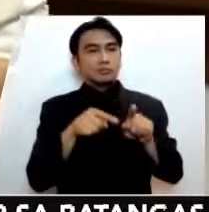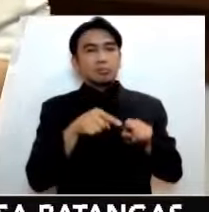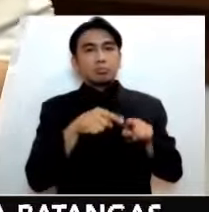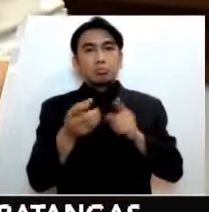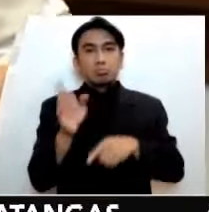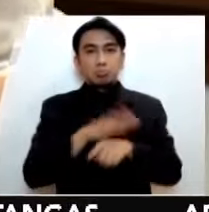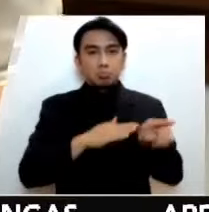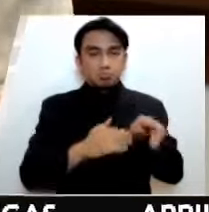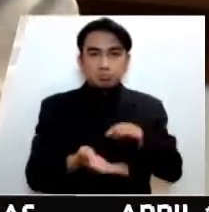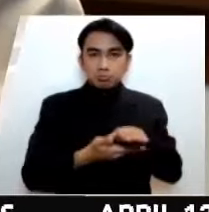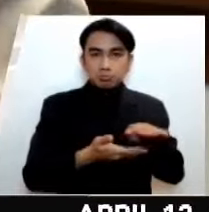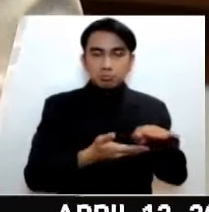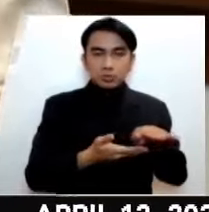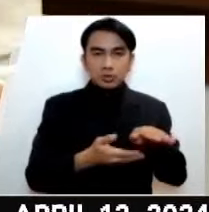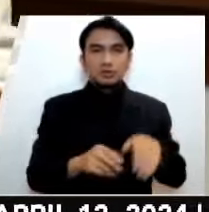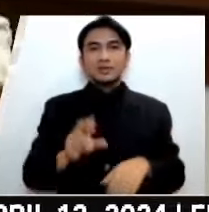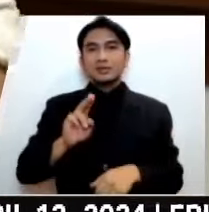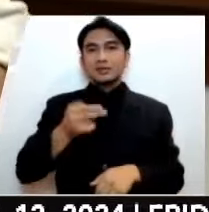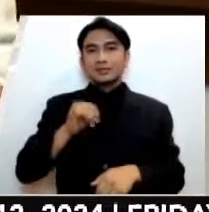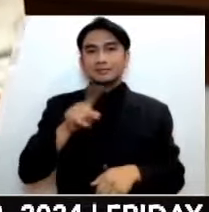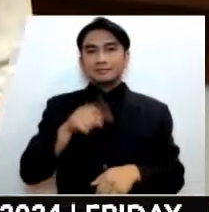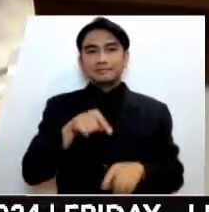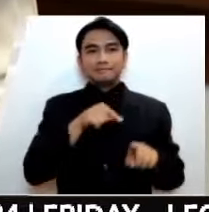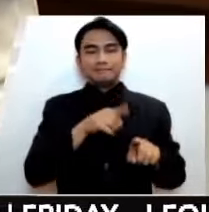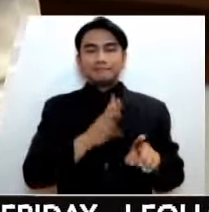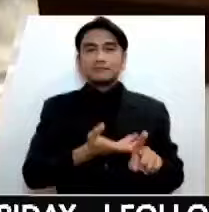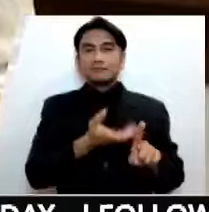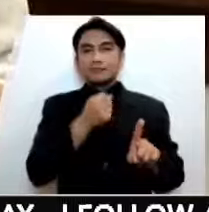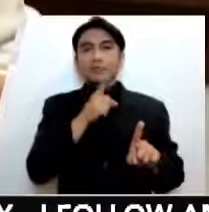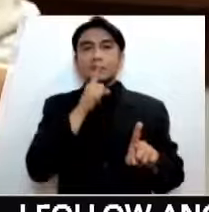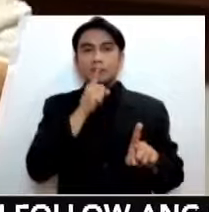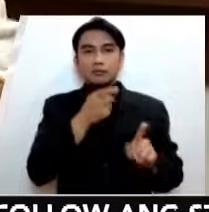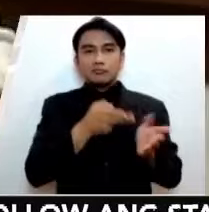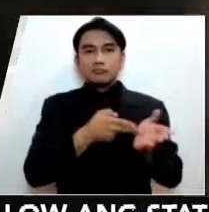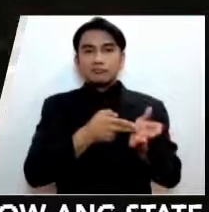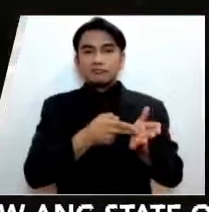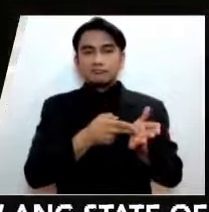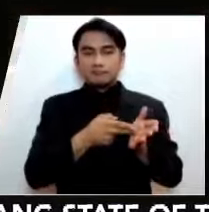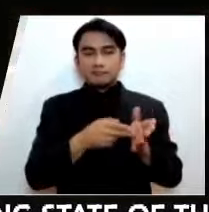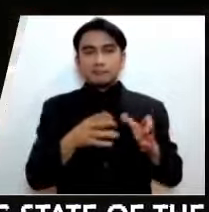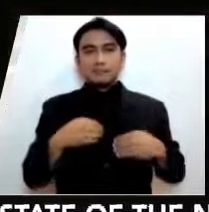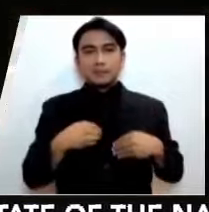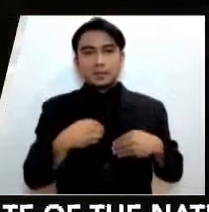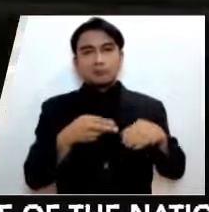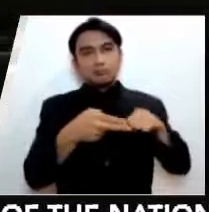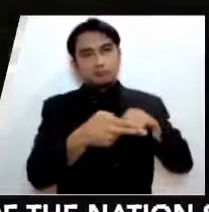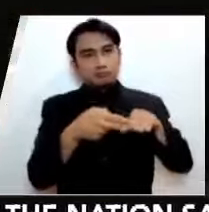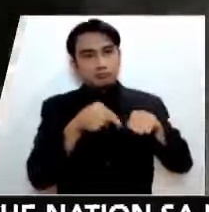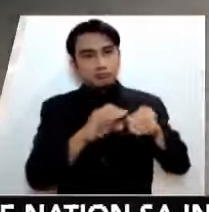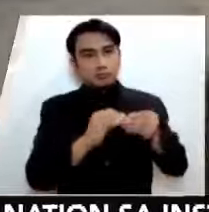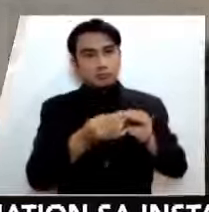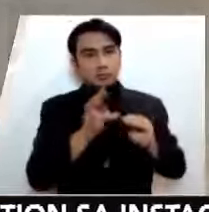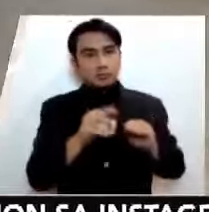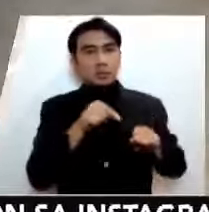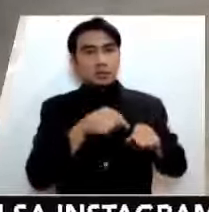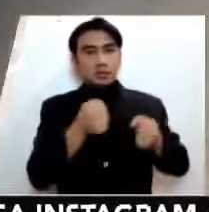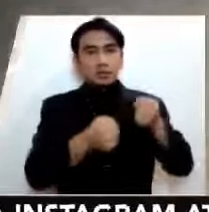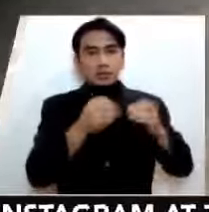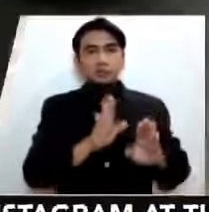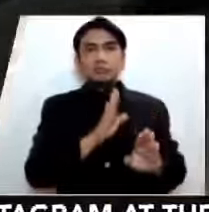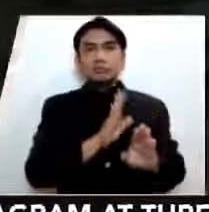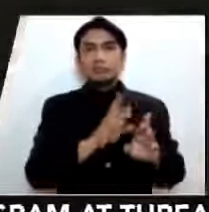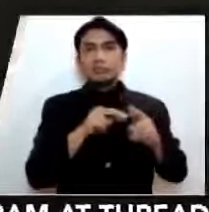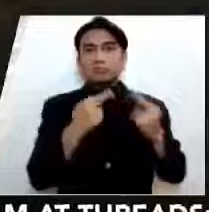Inamin ni Senator Cheese Escudero na sa kanya naka-issue ang naturang license plate. Driver daw ng kanyang kaanak ang nagmamaneho